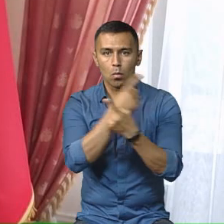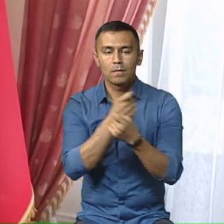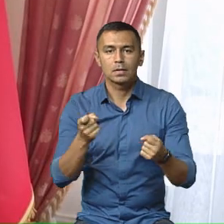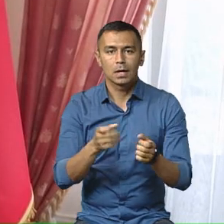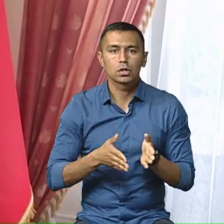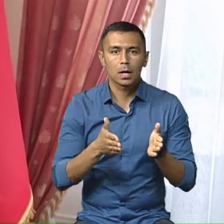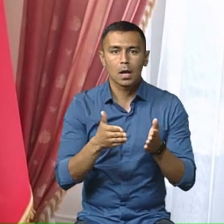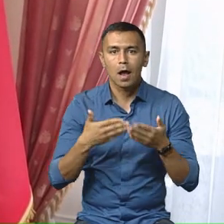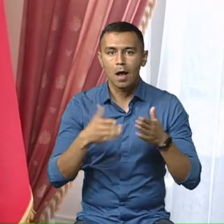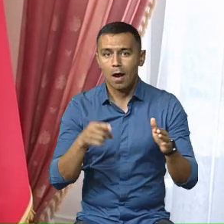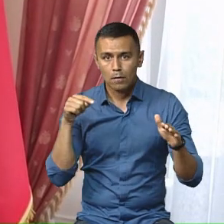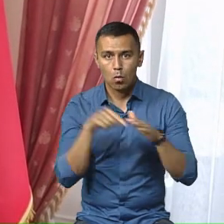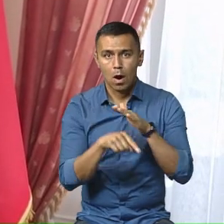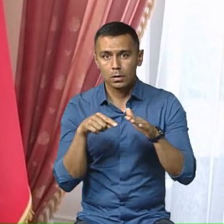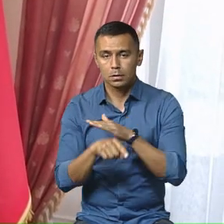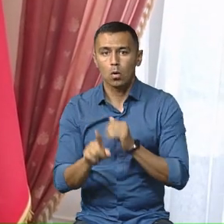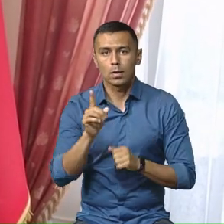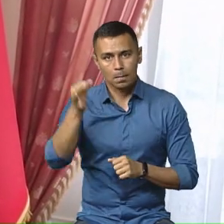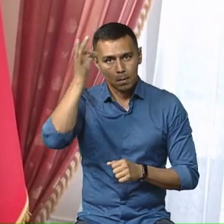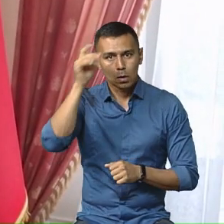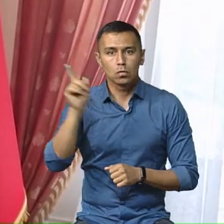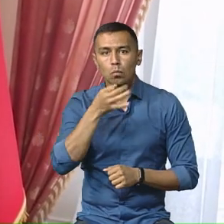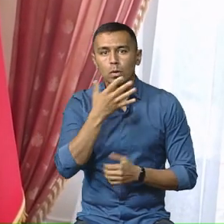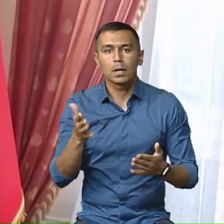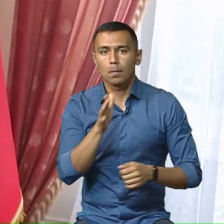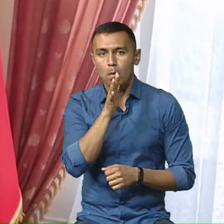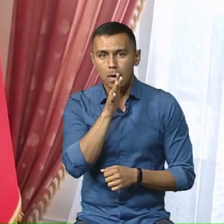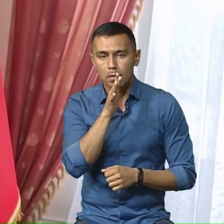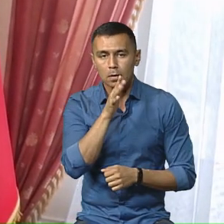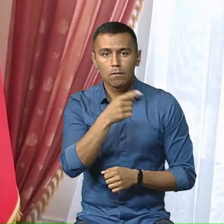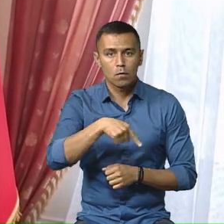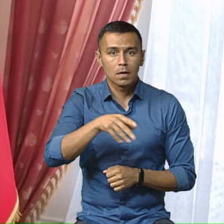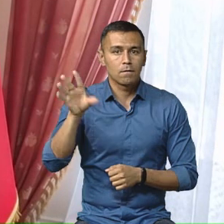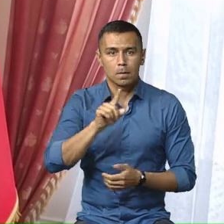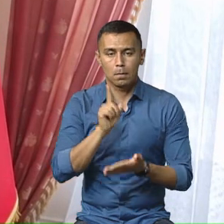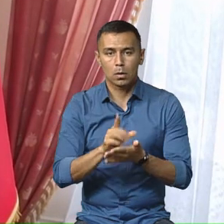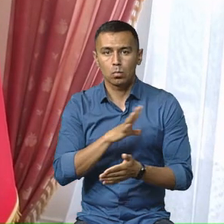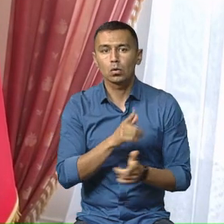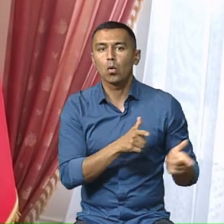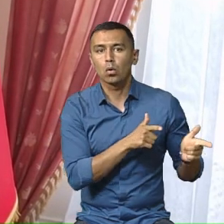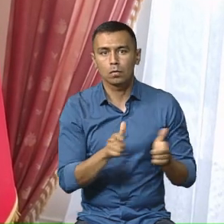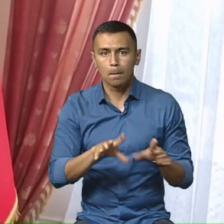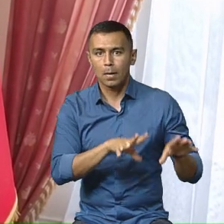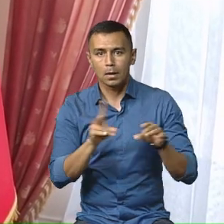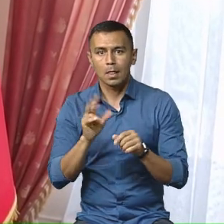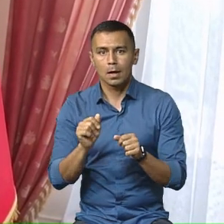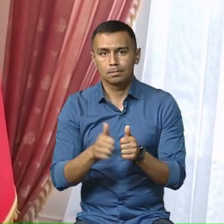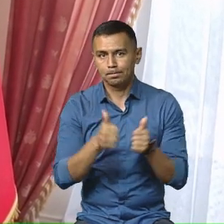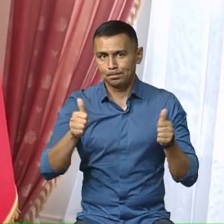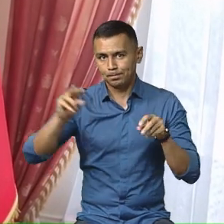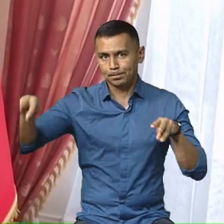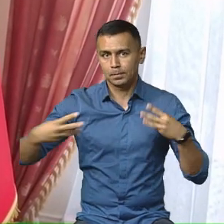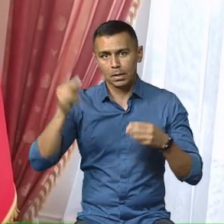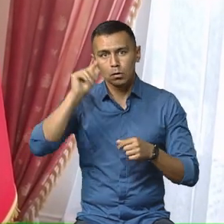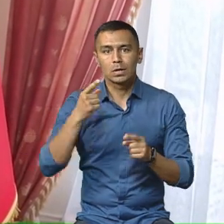шляхи евакуації. Однак пам'ятайте, що у будь-який момент вони всі мають бути готові перейти на дистанційне навчання,